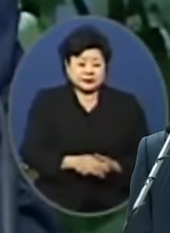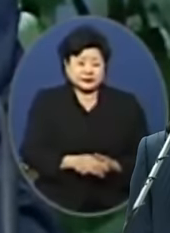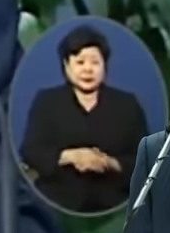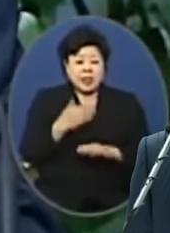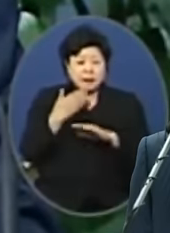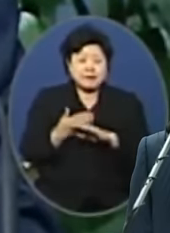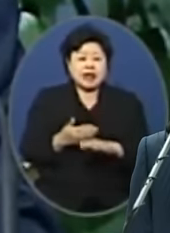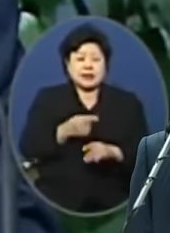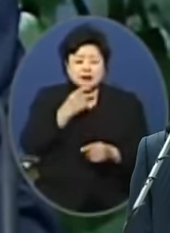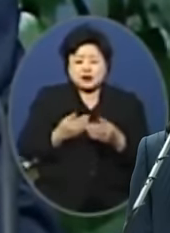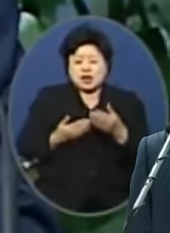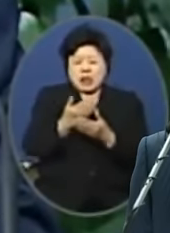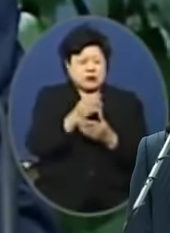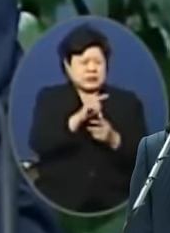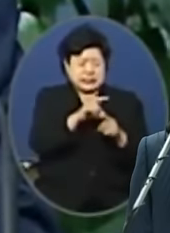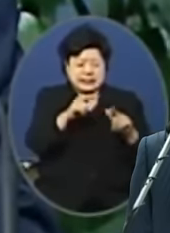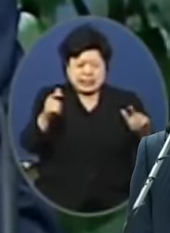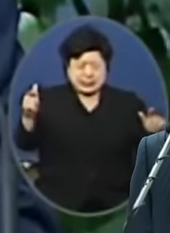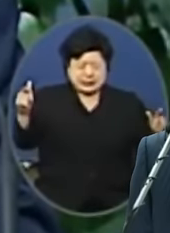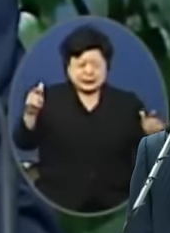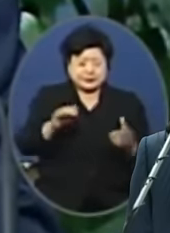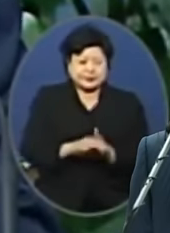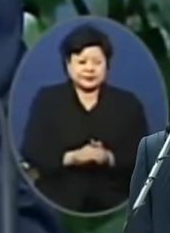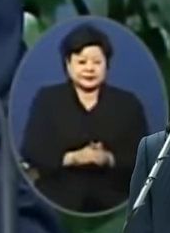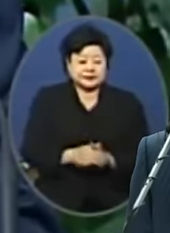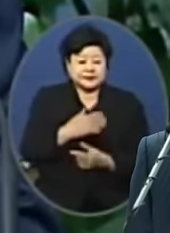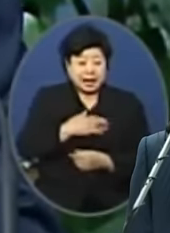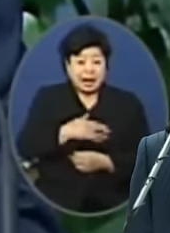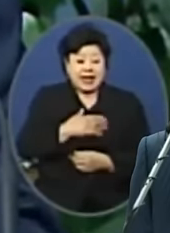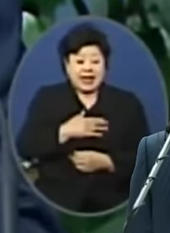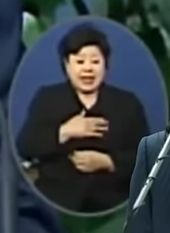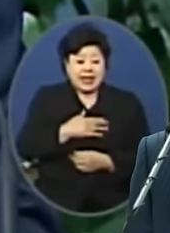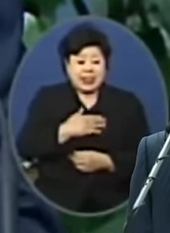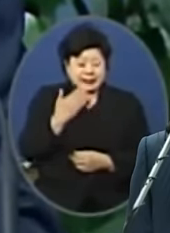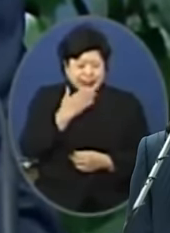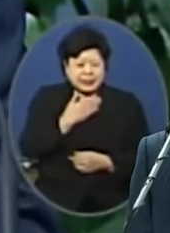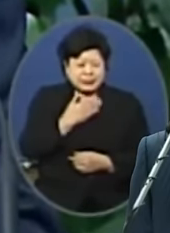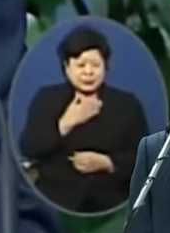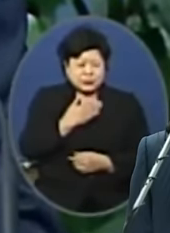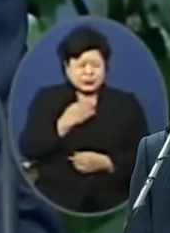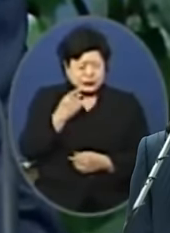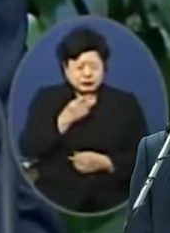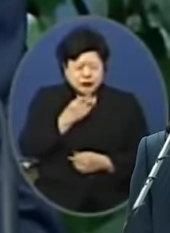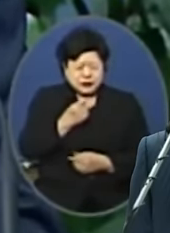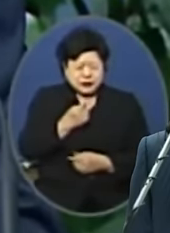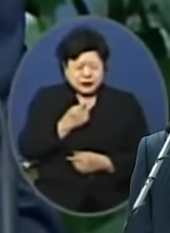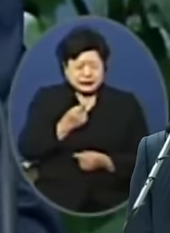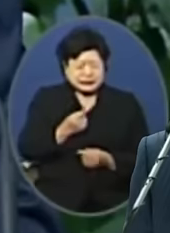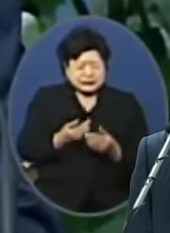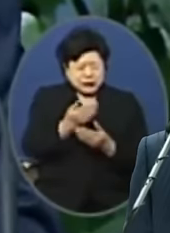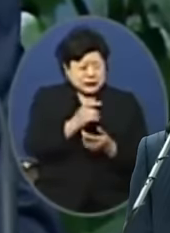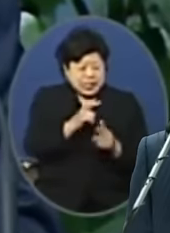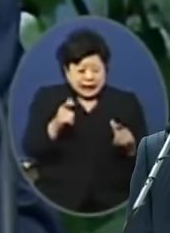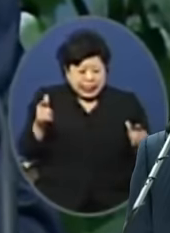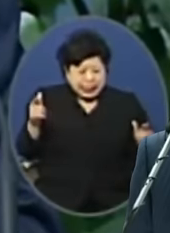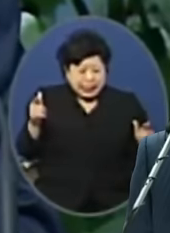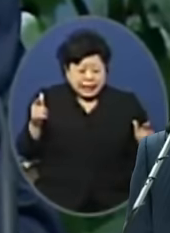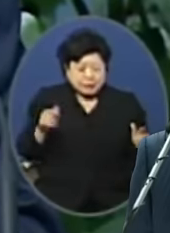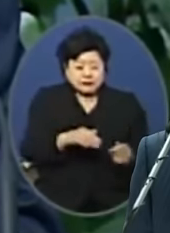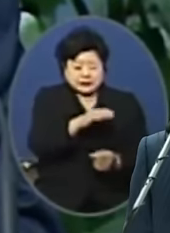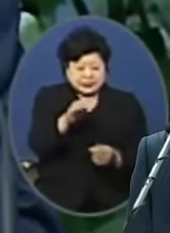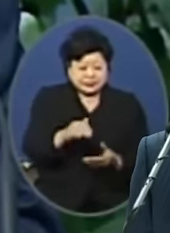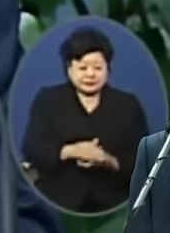상반되는 물이 나오지 않는 것을 우리 잘 압니다. 단물과 쓴물이 나오지 않는 것을 알아요. 그와 같이